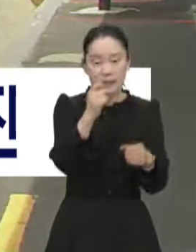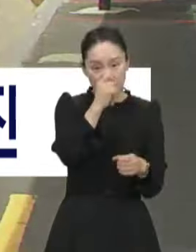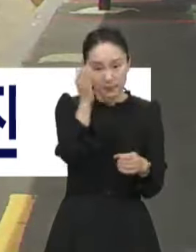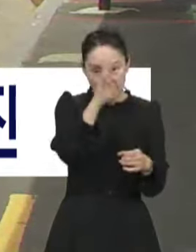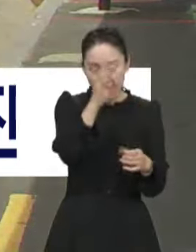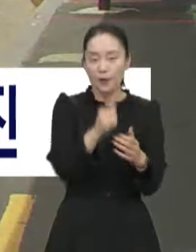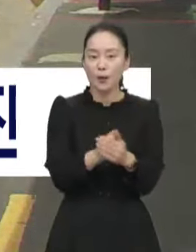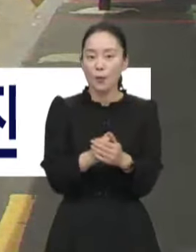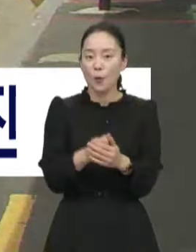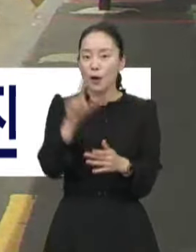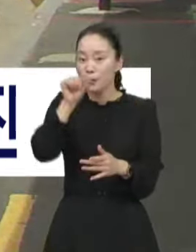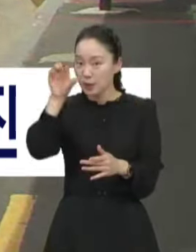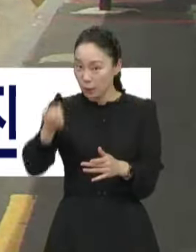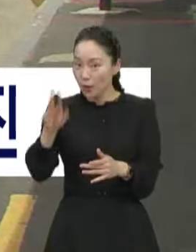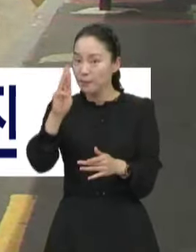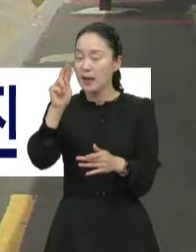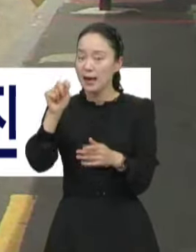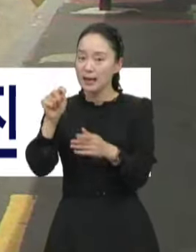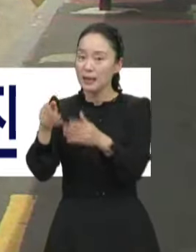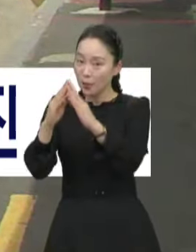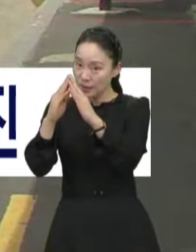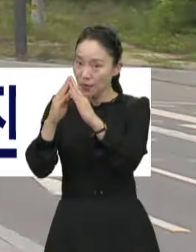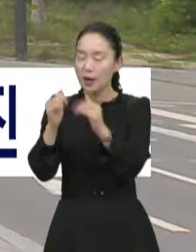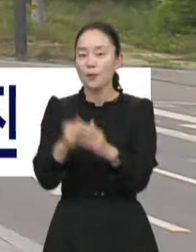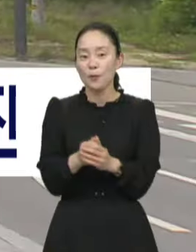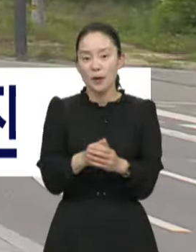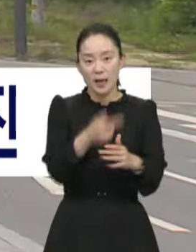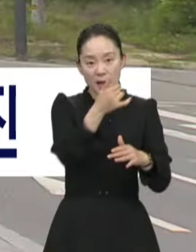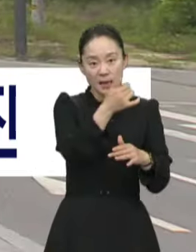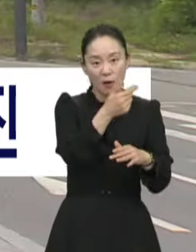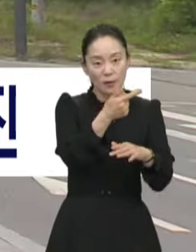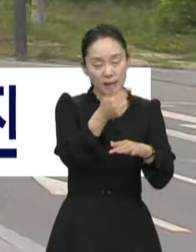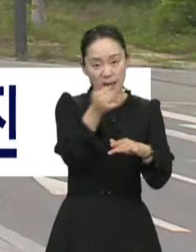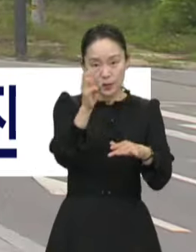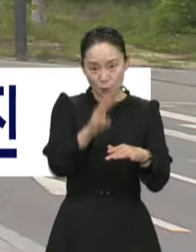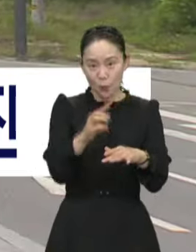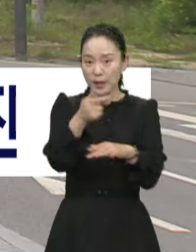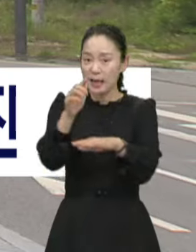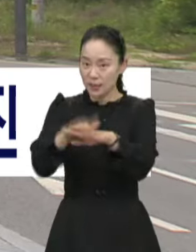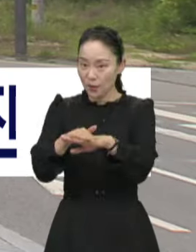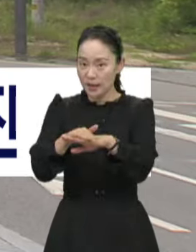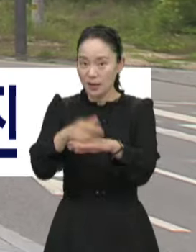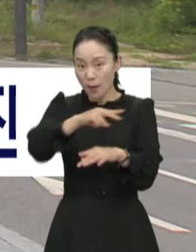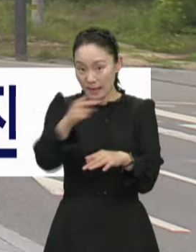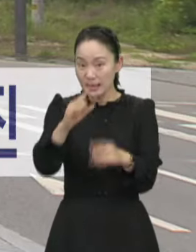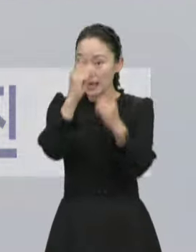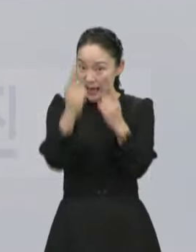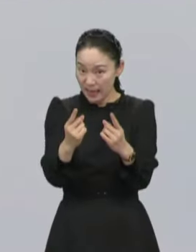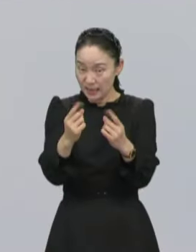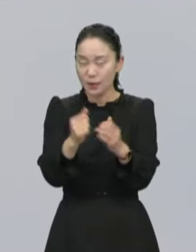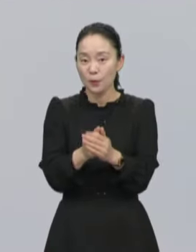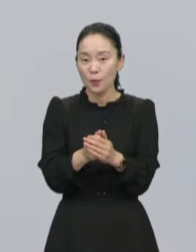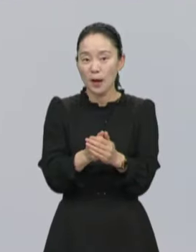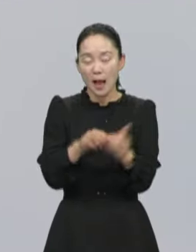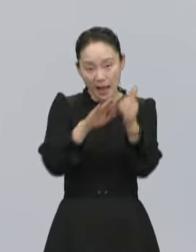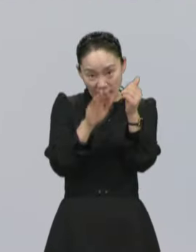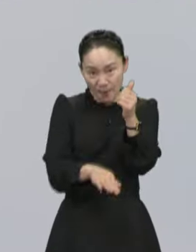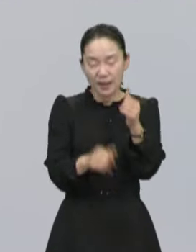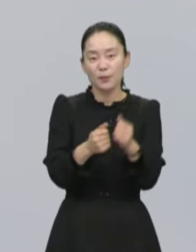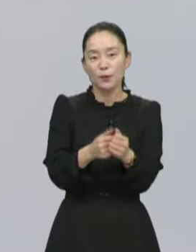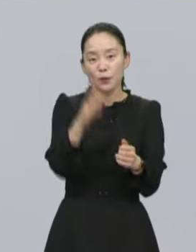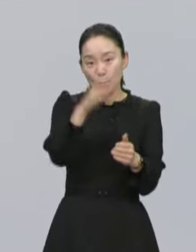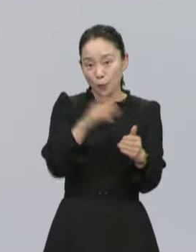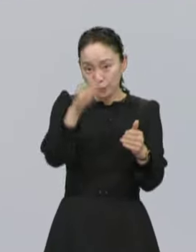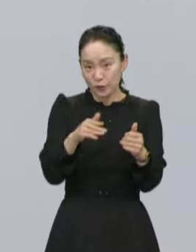조치원 BRT 건설에 나서는 한편 종 시와 대전시에 적용되 대중교통환승 할인 제도도 하반기부터